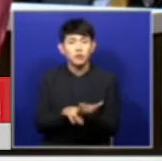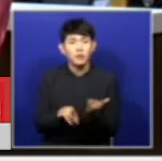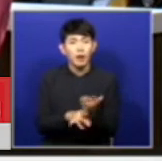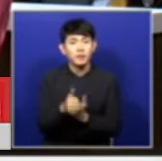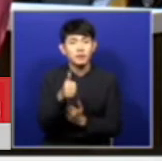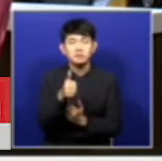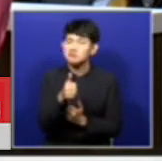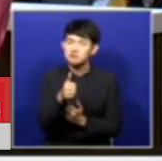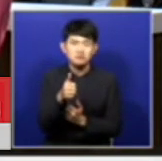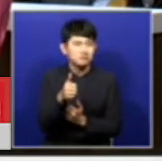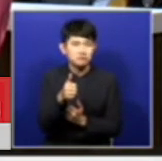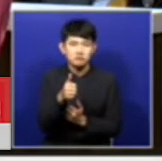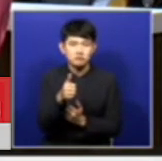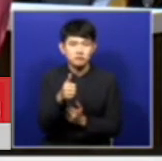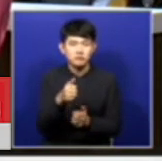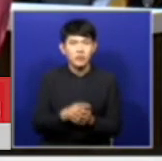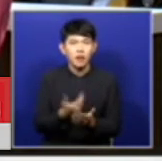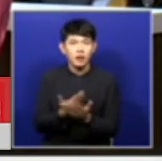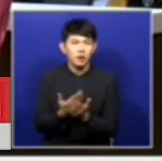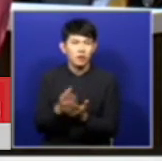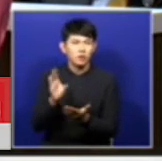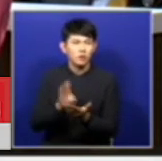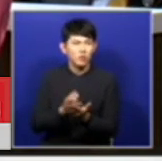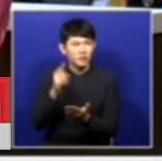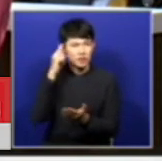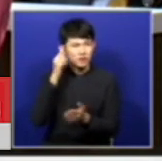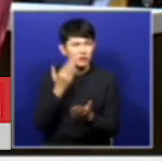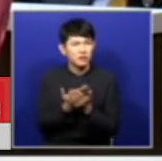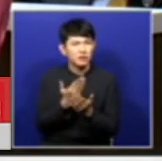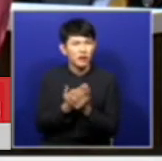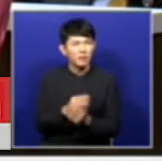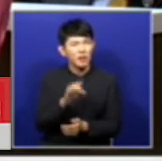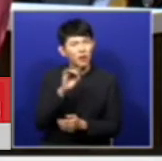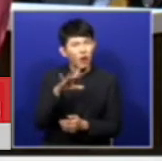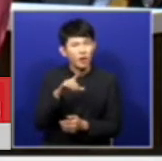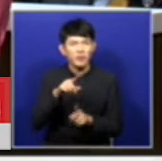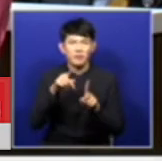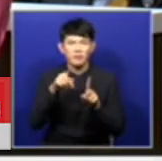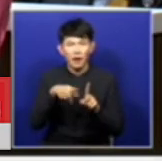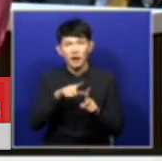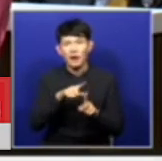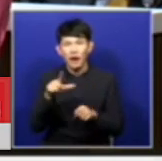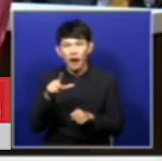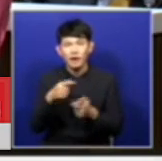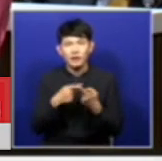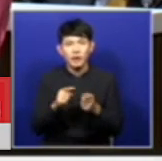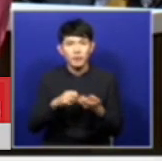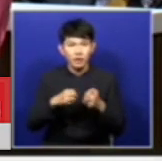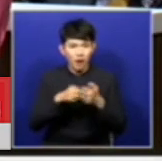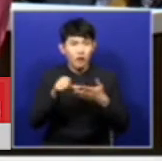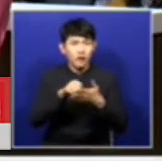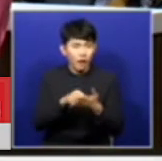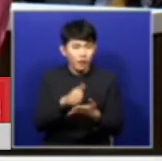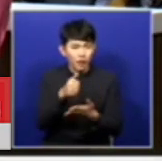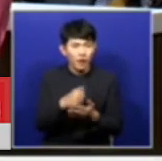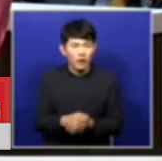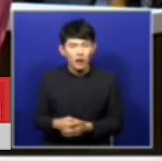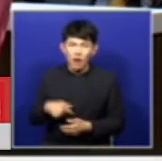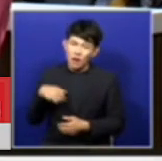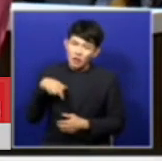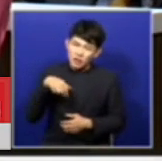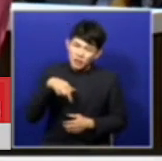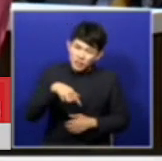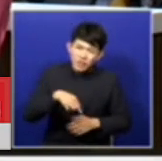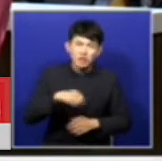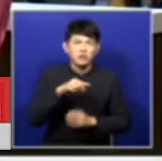ควรงบประมาณผมว่าไม่กี่ร้อยไม่กี่พันล้านบาทแต่ว่าสามารถแก้ไขปัญหาได้ในวงกว้างไม่ต้องเดินป่าเข้าไป3ชั่วโม